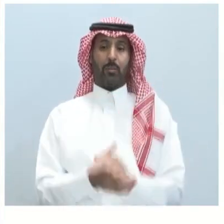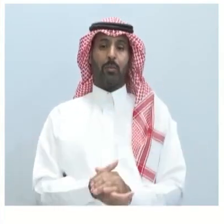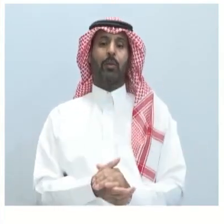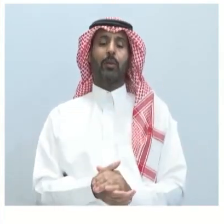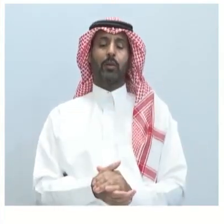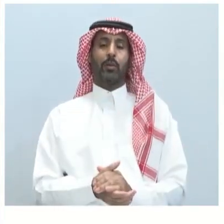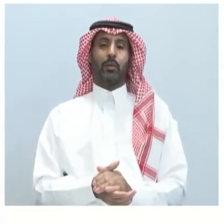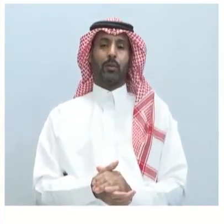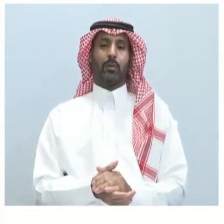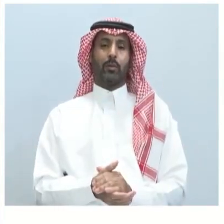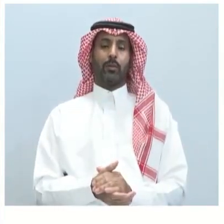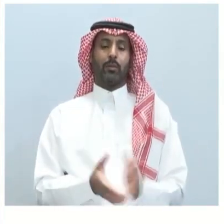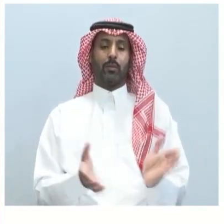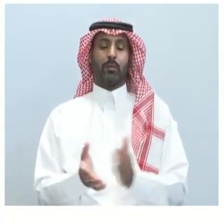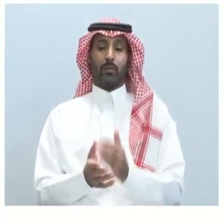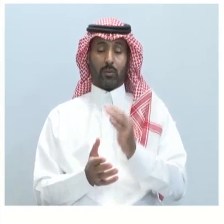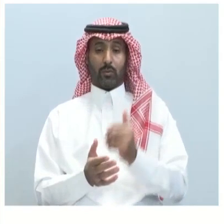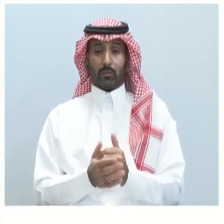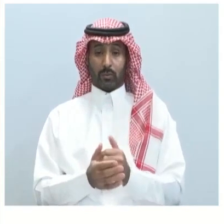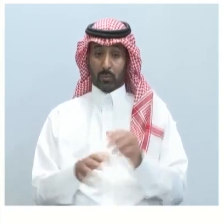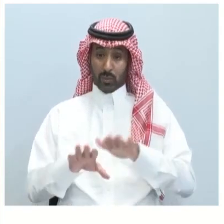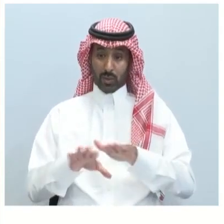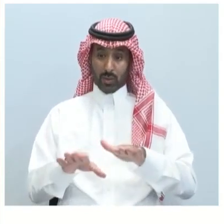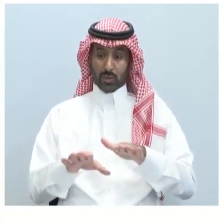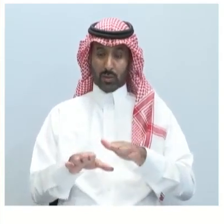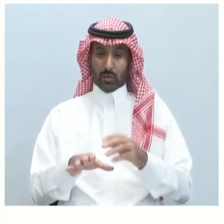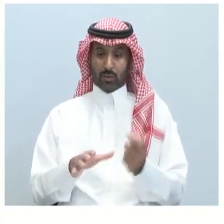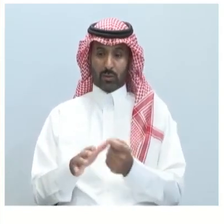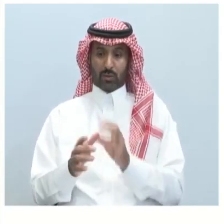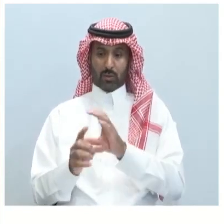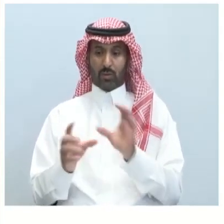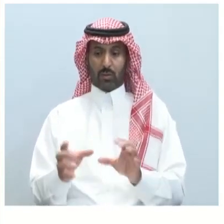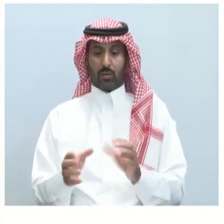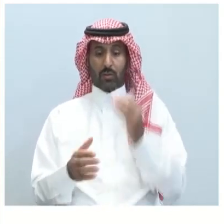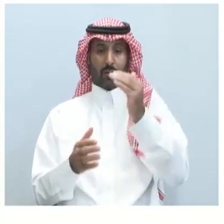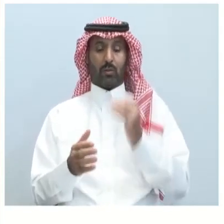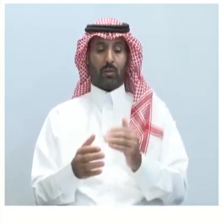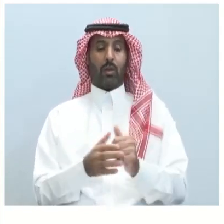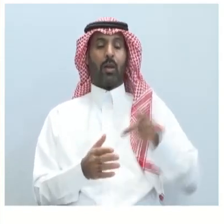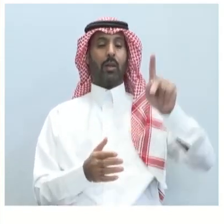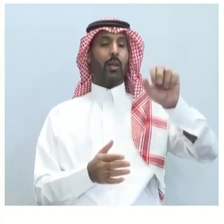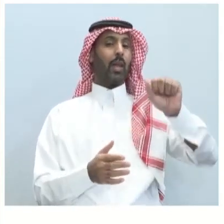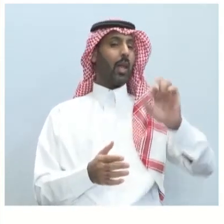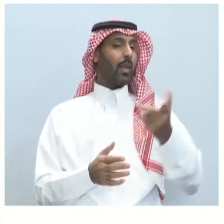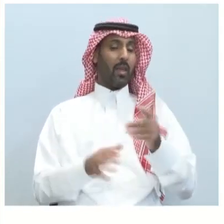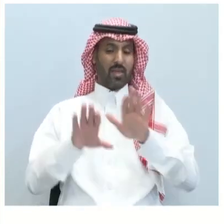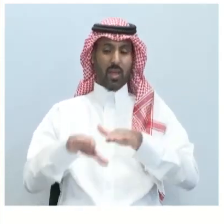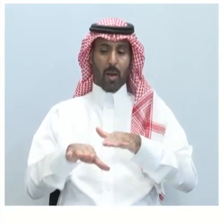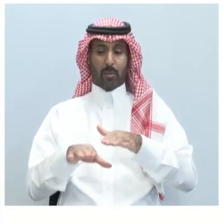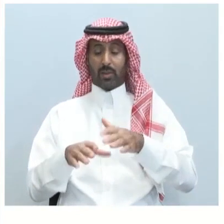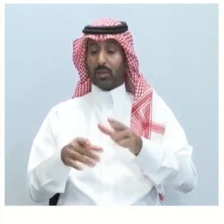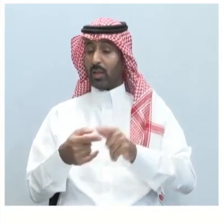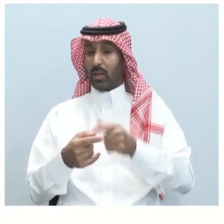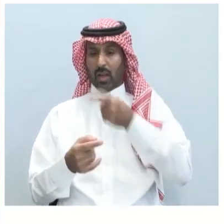سالب وجدنا معادله التاين بعد ذلك نجد اللي هو ثابت